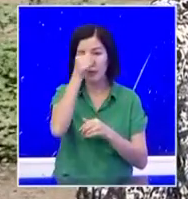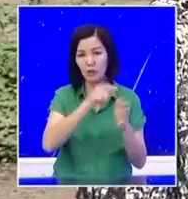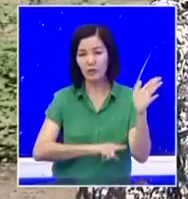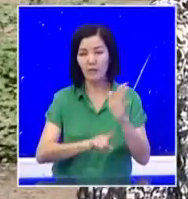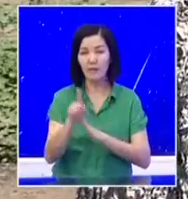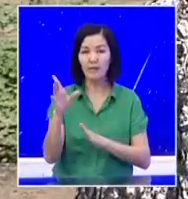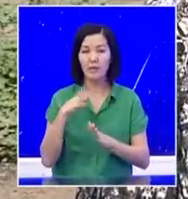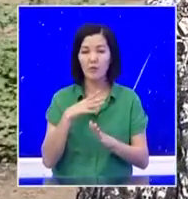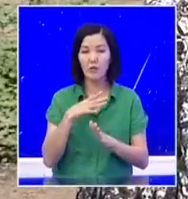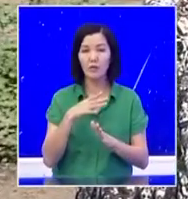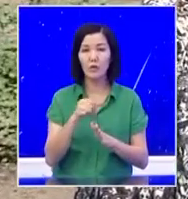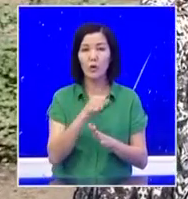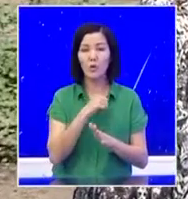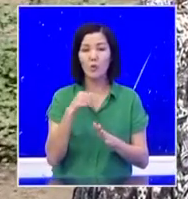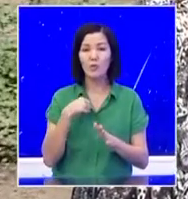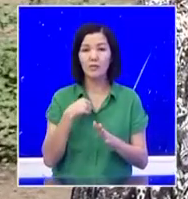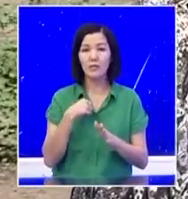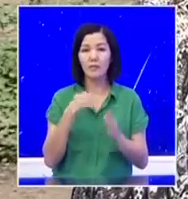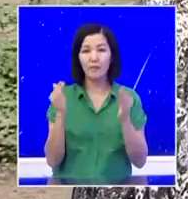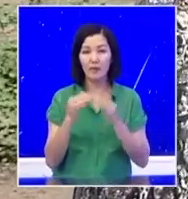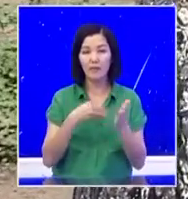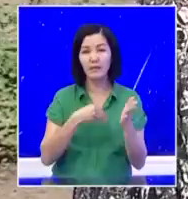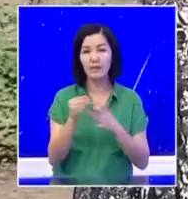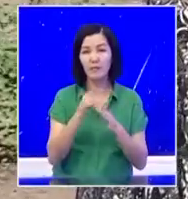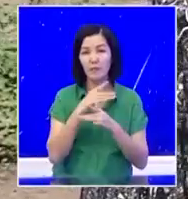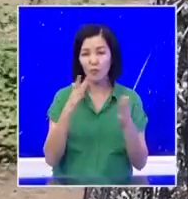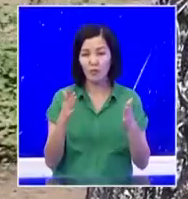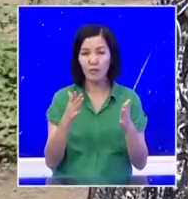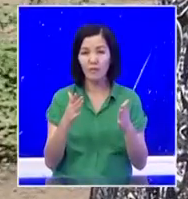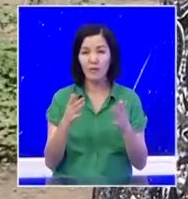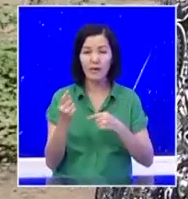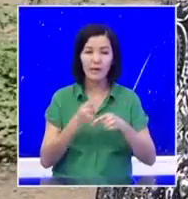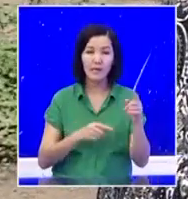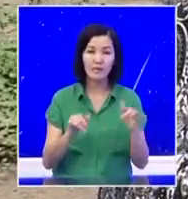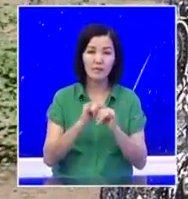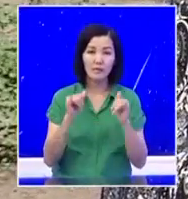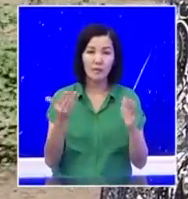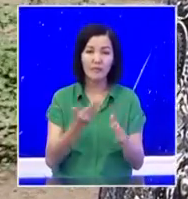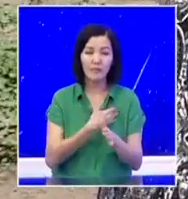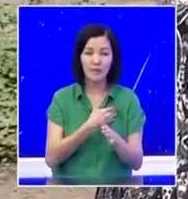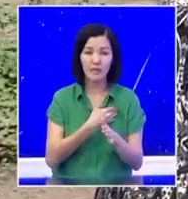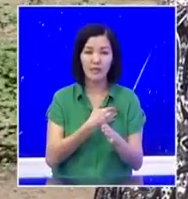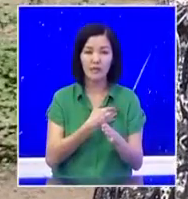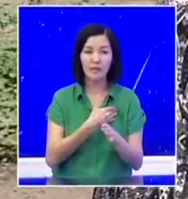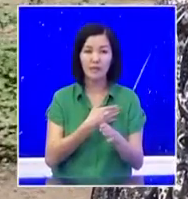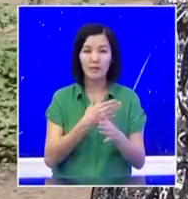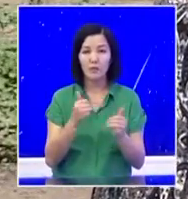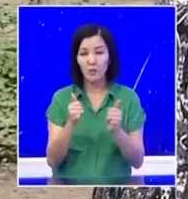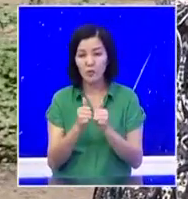болатын. Өздері балапандай сатып ап, соны көптеп, көбейтіп, соның балапандарын бәріміз